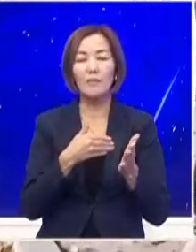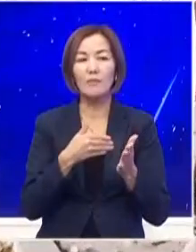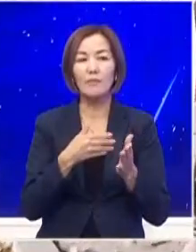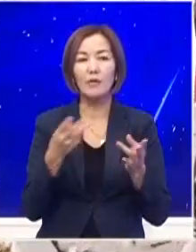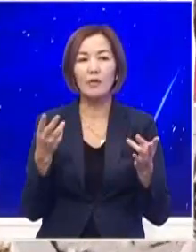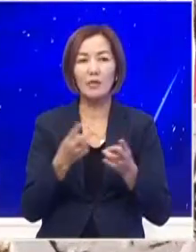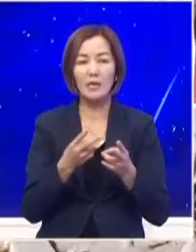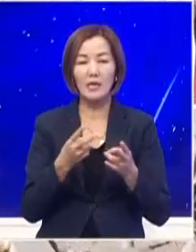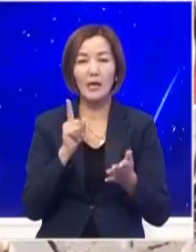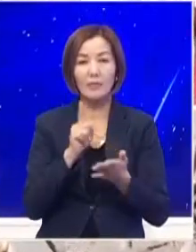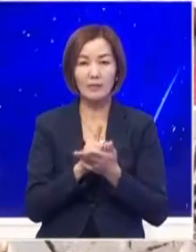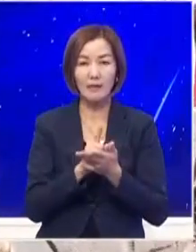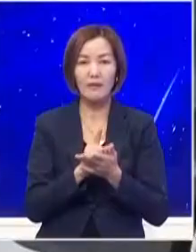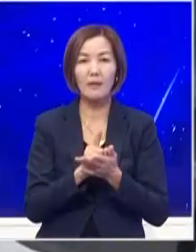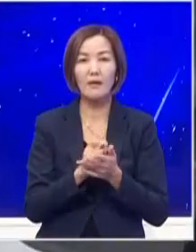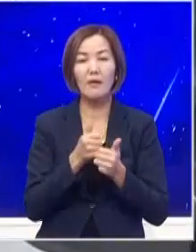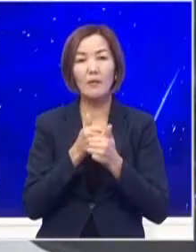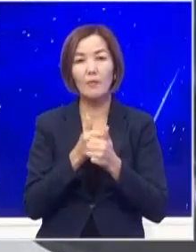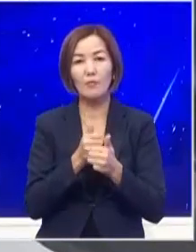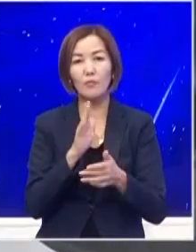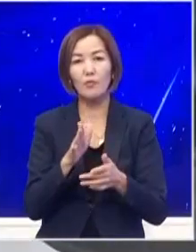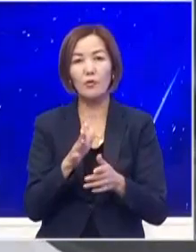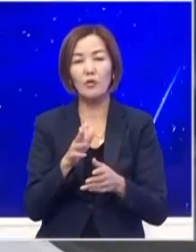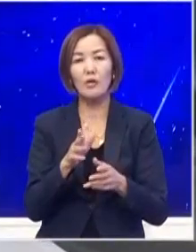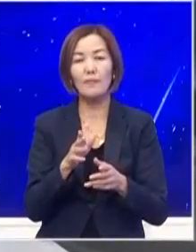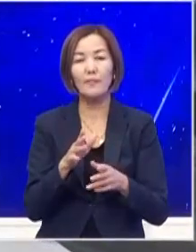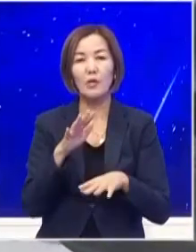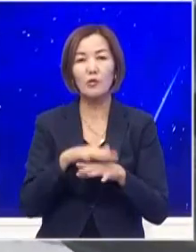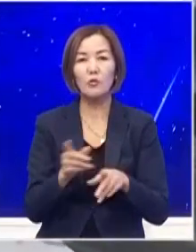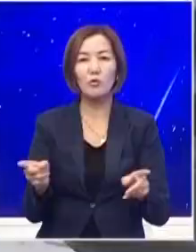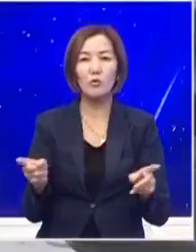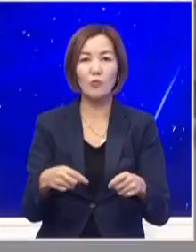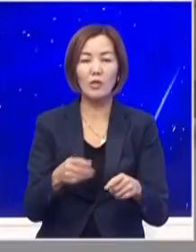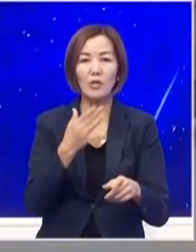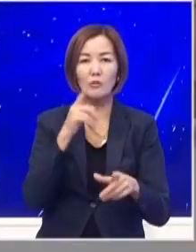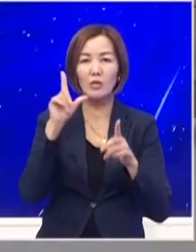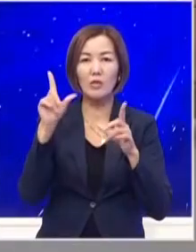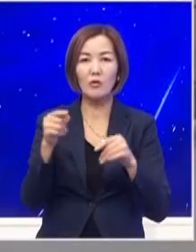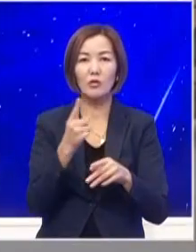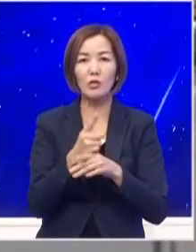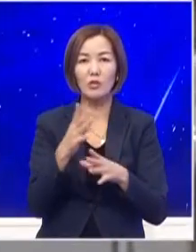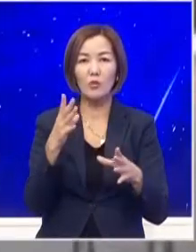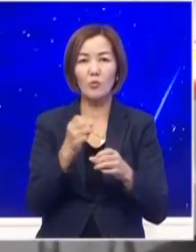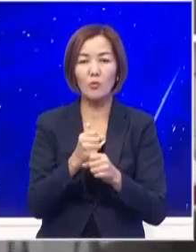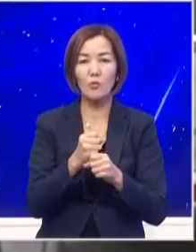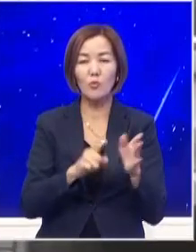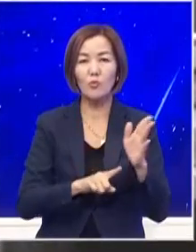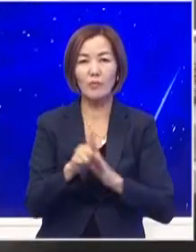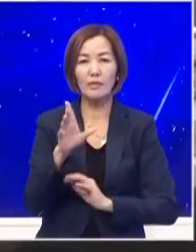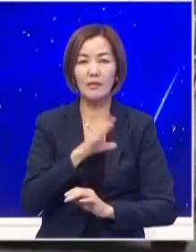амал қалмаған. Сот орындаушылар олардың есепшоттарын бұғаттап, шетелге шығуға шектеу қою шараларын